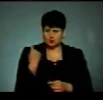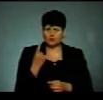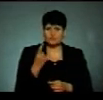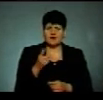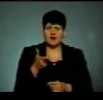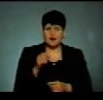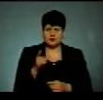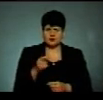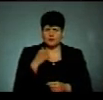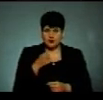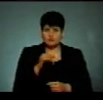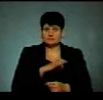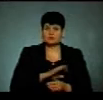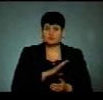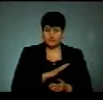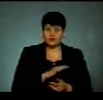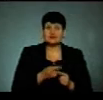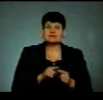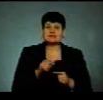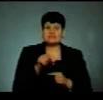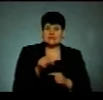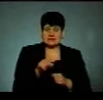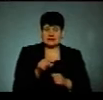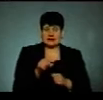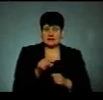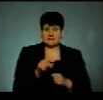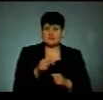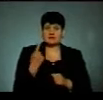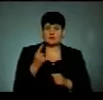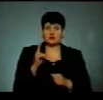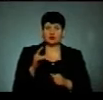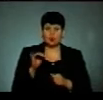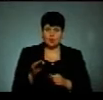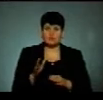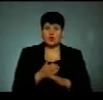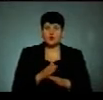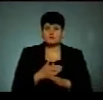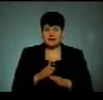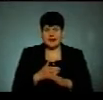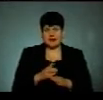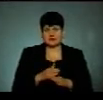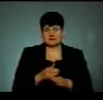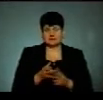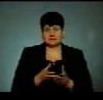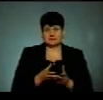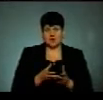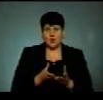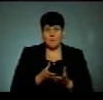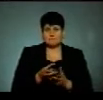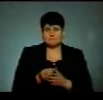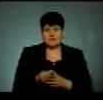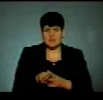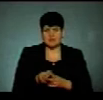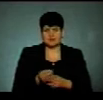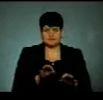період газового року, то тоді за цей, згідно за один куб і розподіляється оплата на замовлену